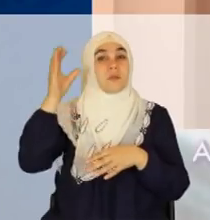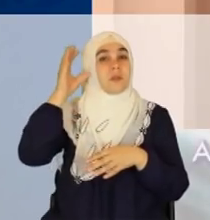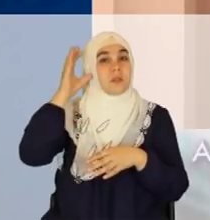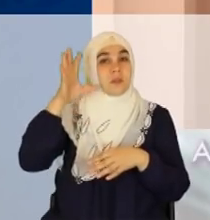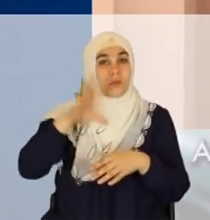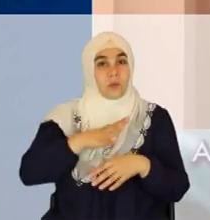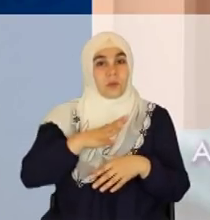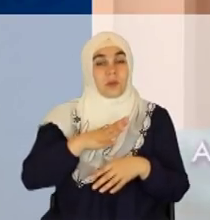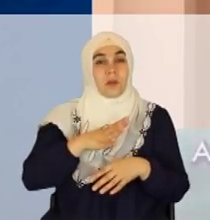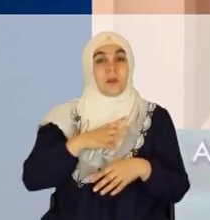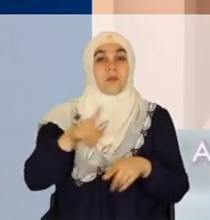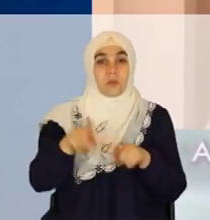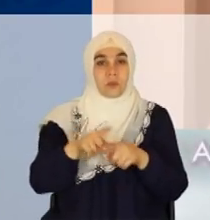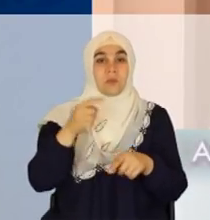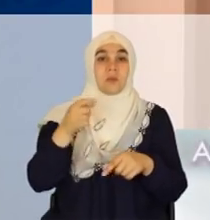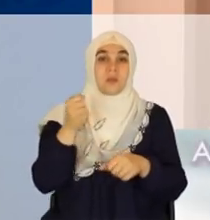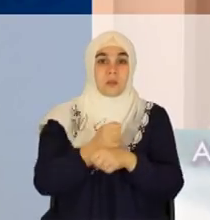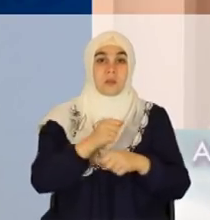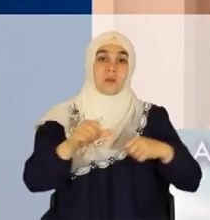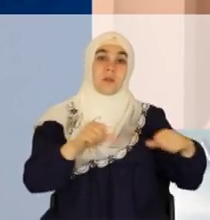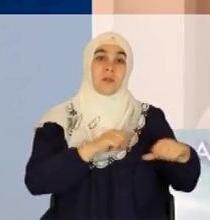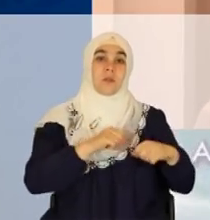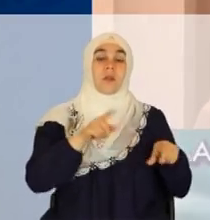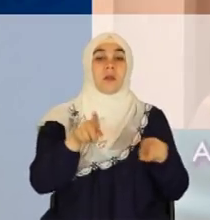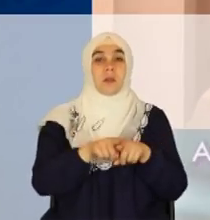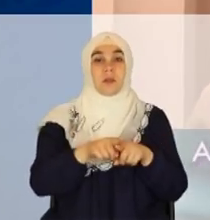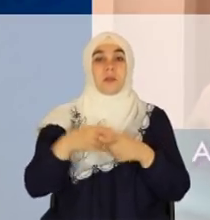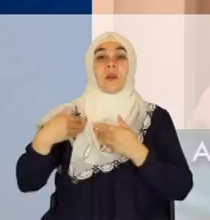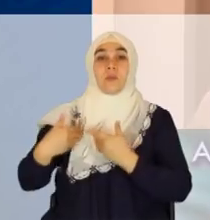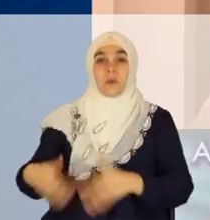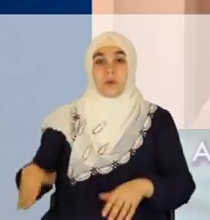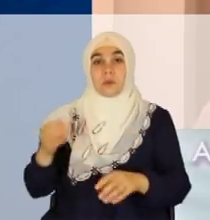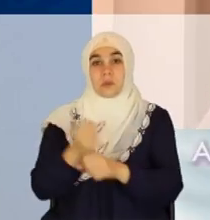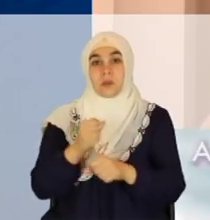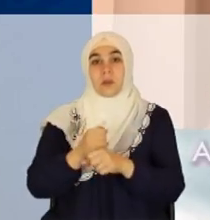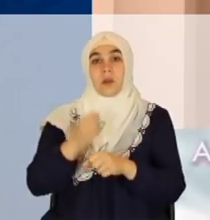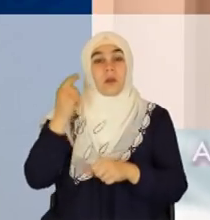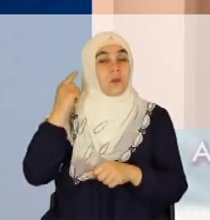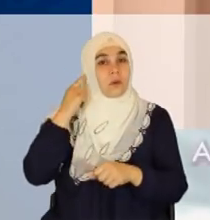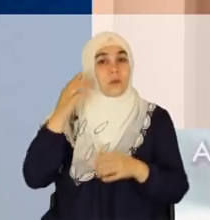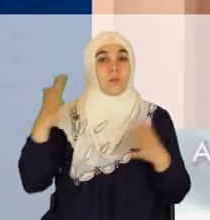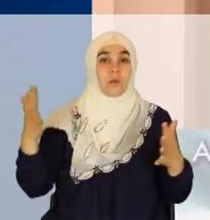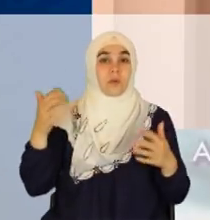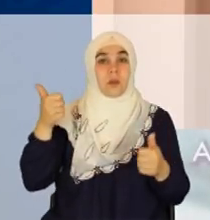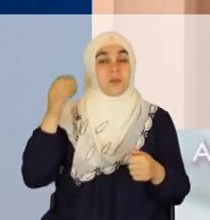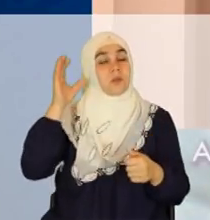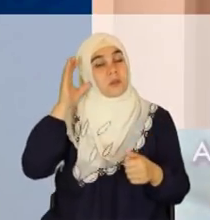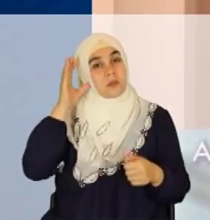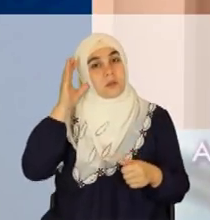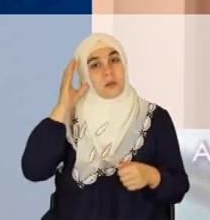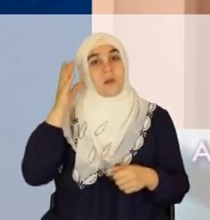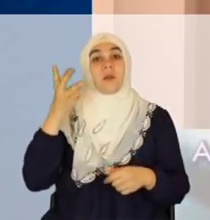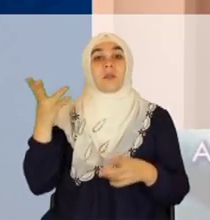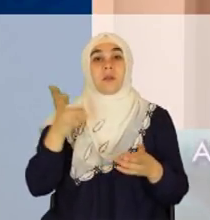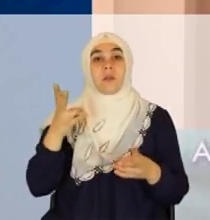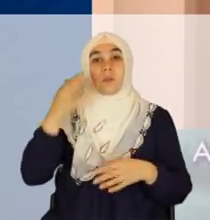바로 애통하시만 문학을 했대. 이제 보는 한 타오바스는 떴대. 그러다 바탈 이제 야시는 나사람의 이슈트 쇼를